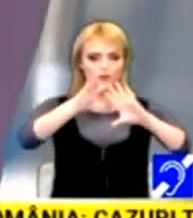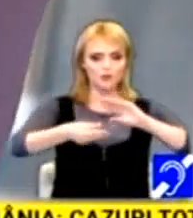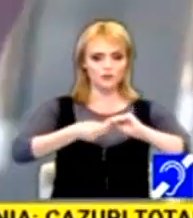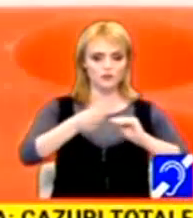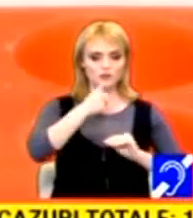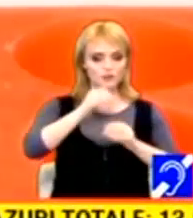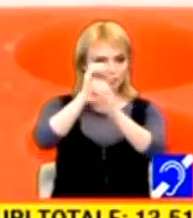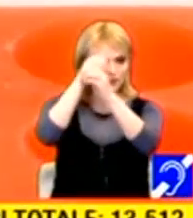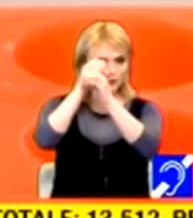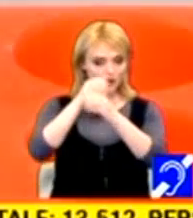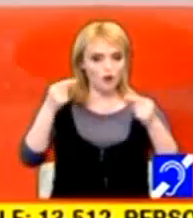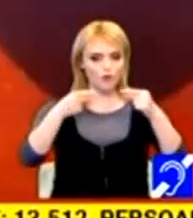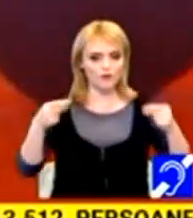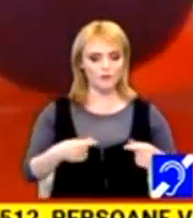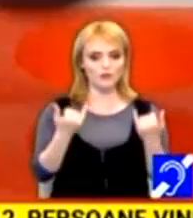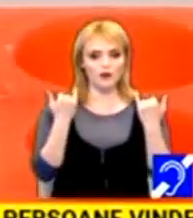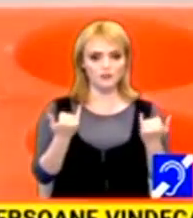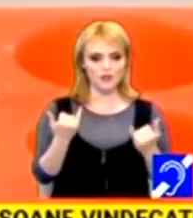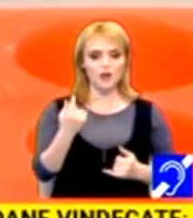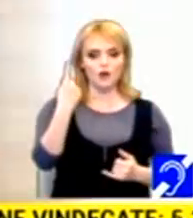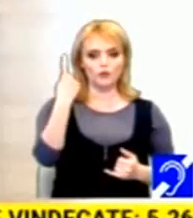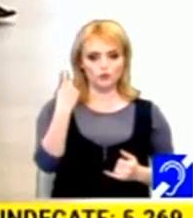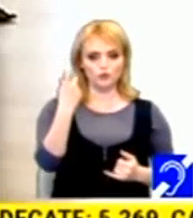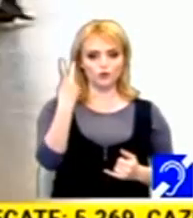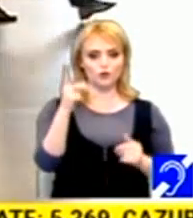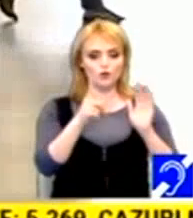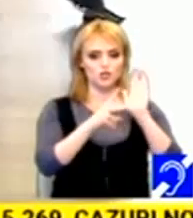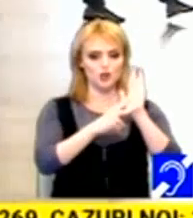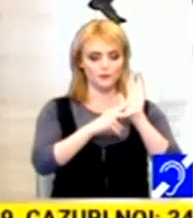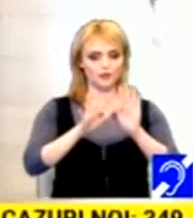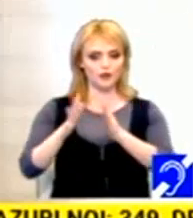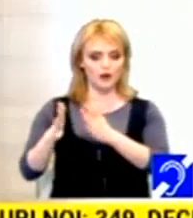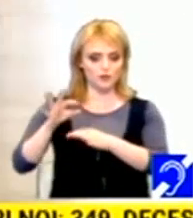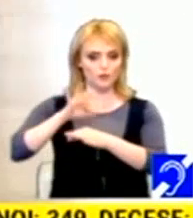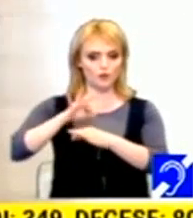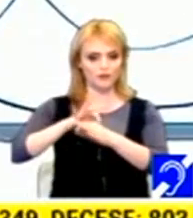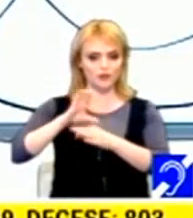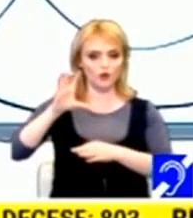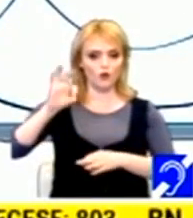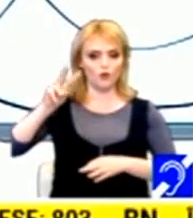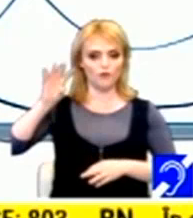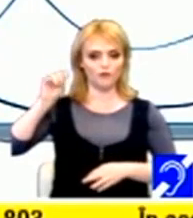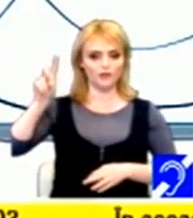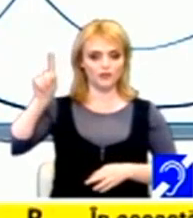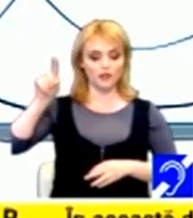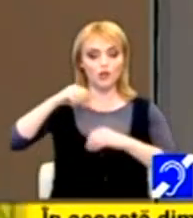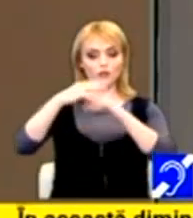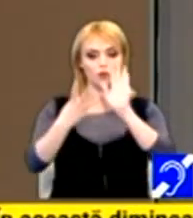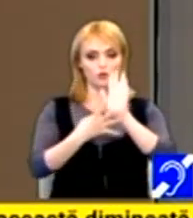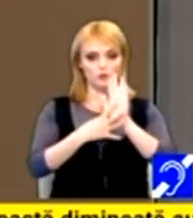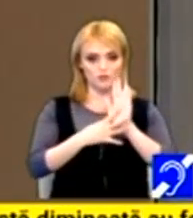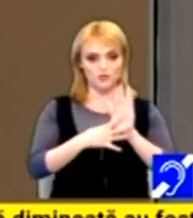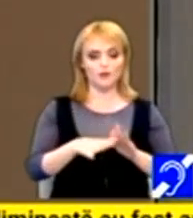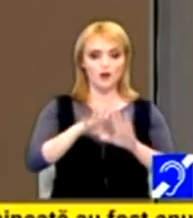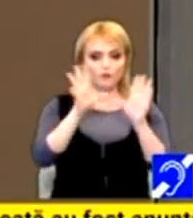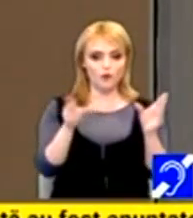Rezultatele testelor de laborator au confirmat astăzi alte 127 de îmbolnăviri cu COVID-19. Numărul total de cazuri